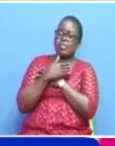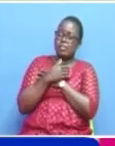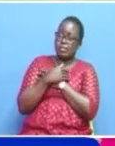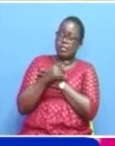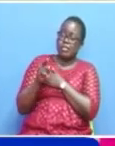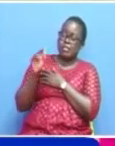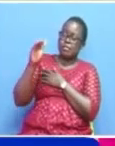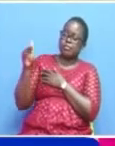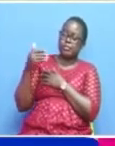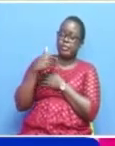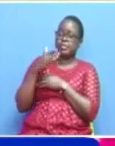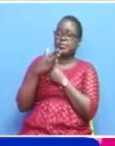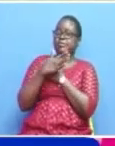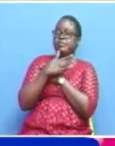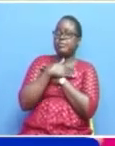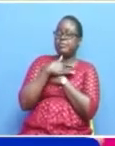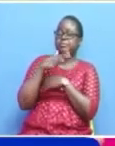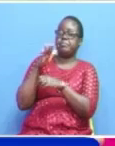Mlima huu una marafiki.